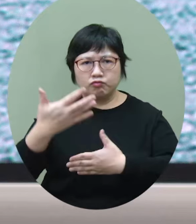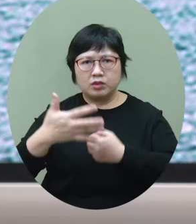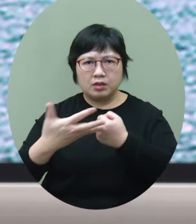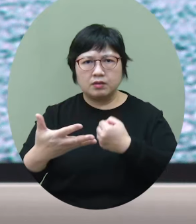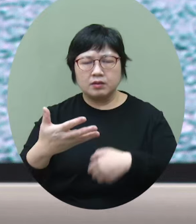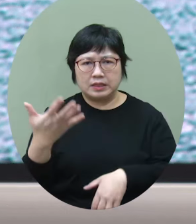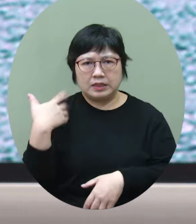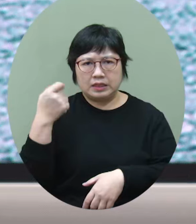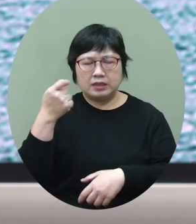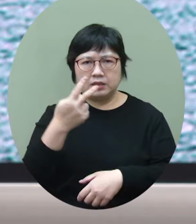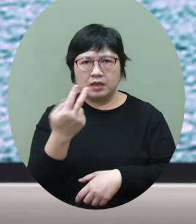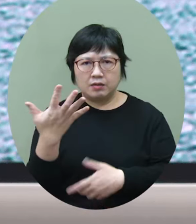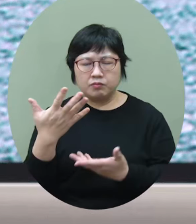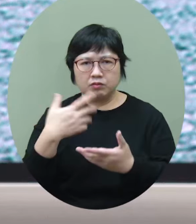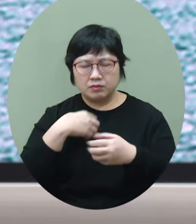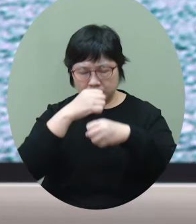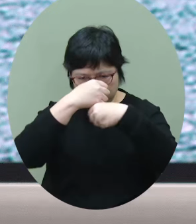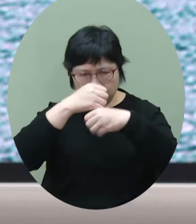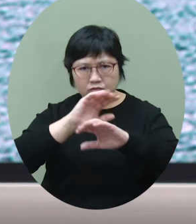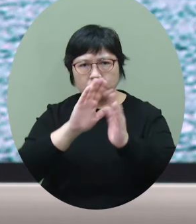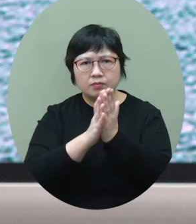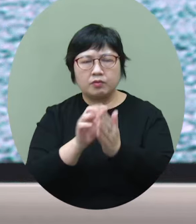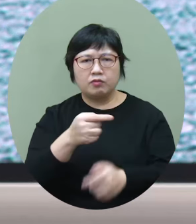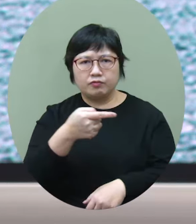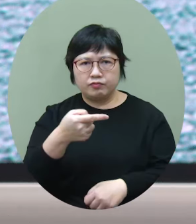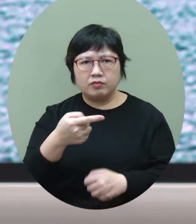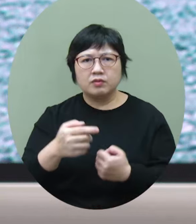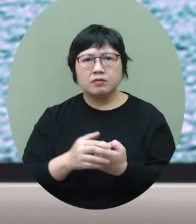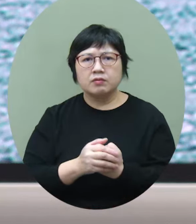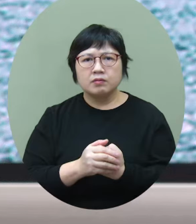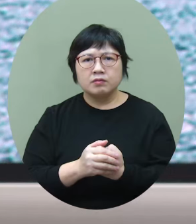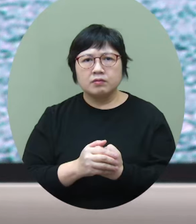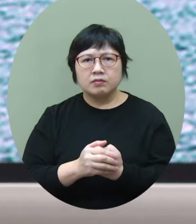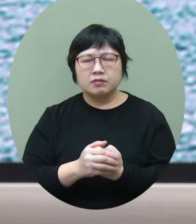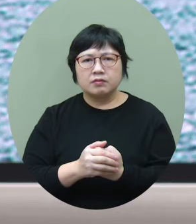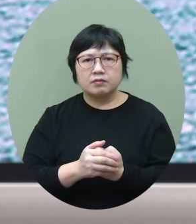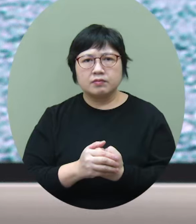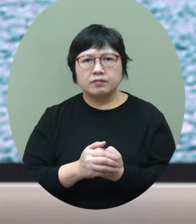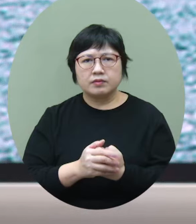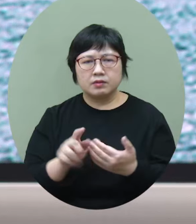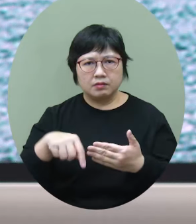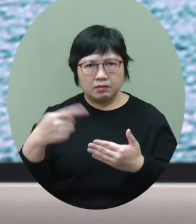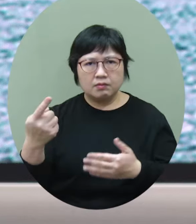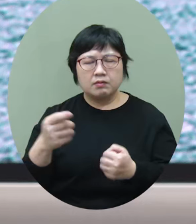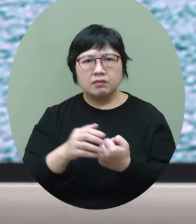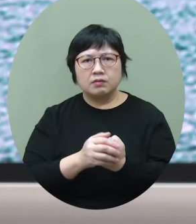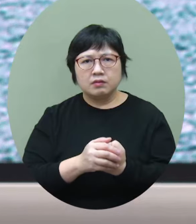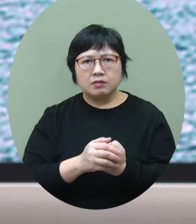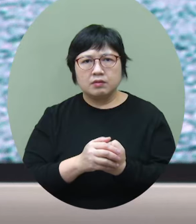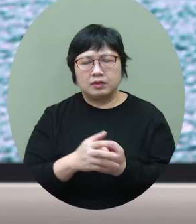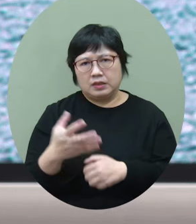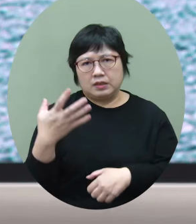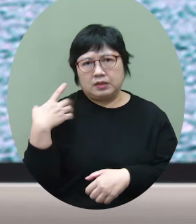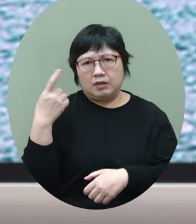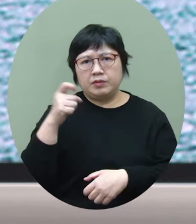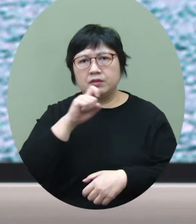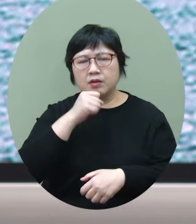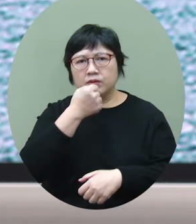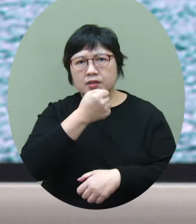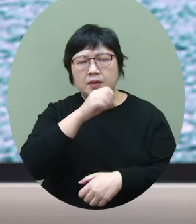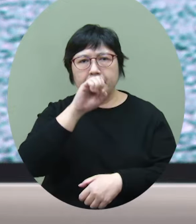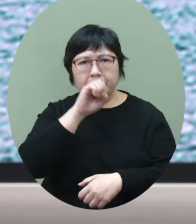個樣本咧，就全部都係陰性啦。咁另外都想講翻，琴日有記者問就係